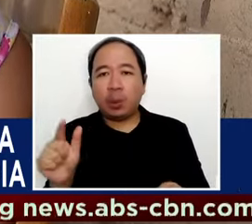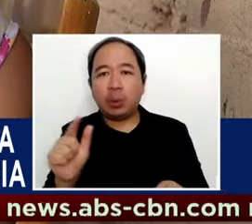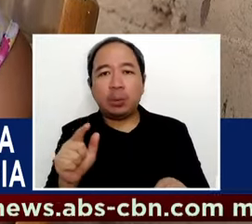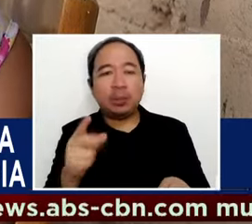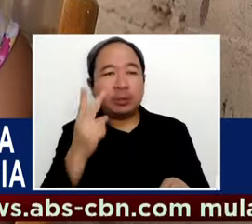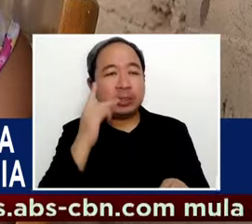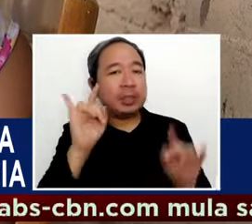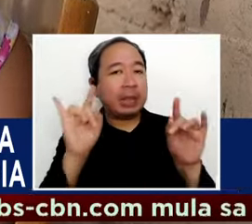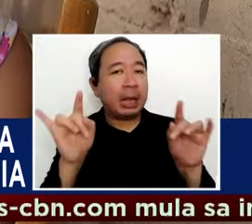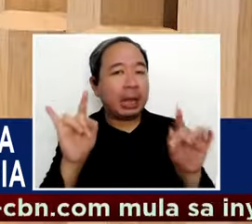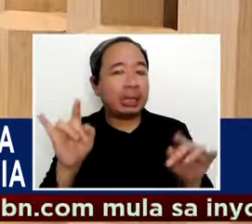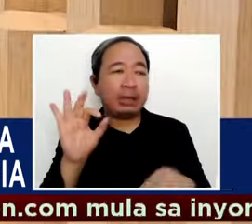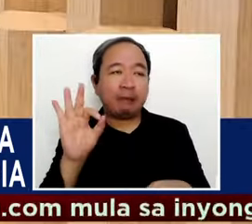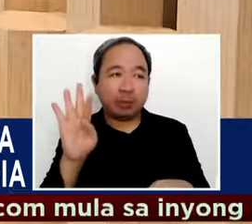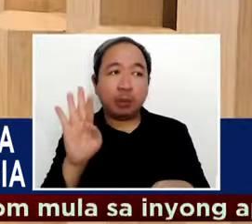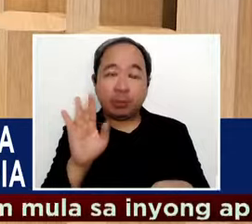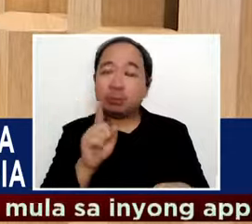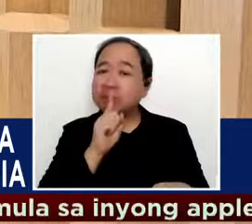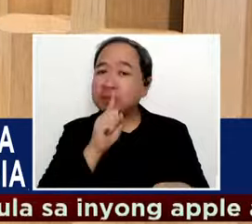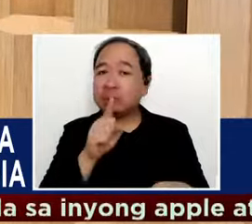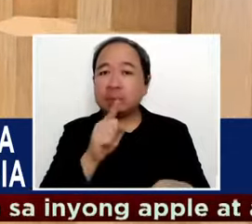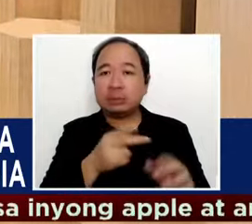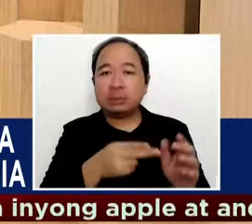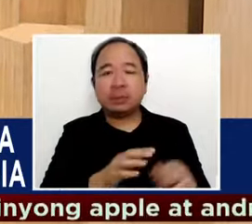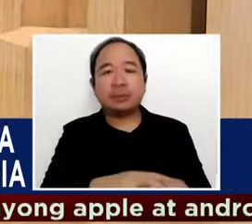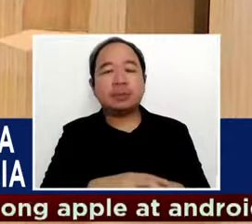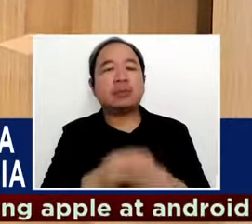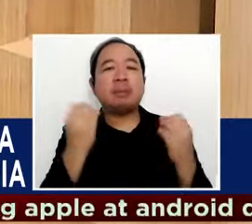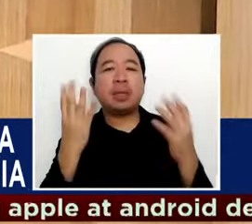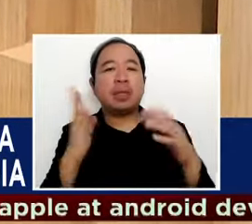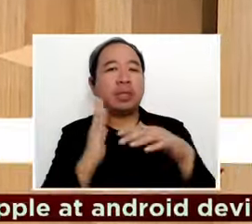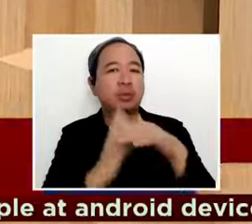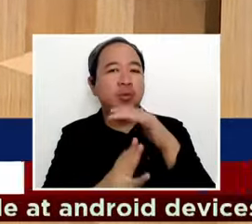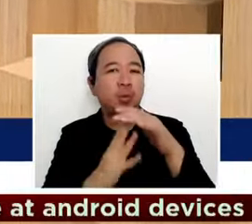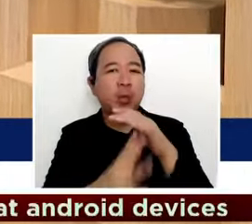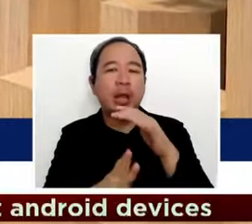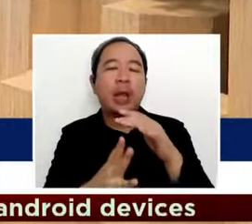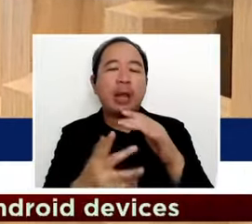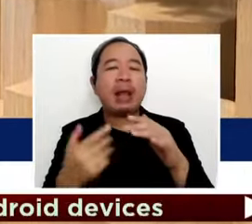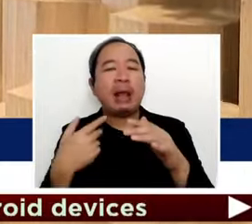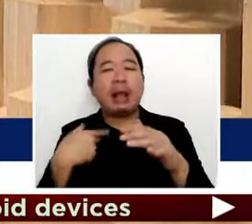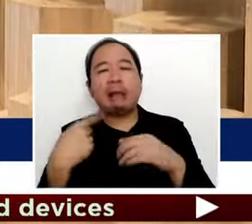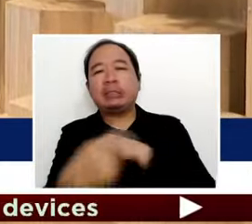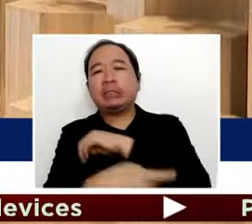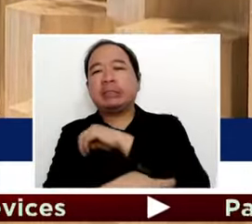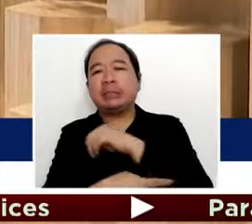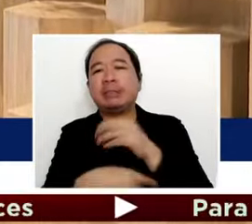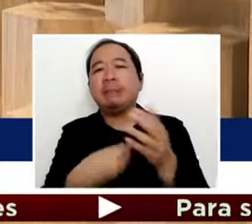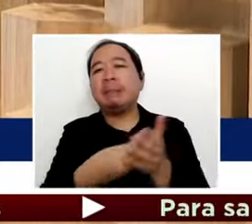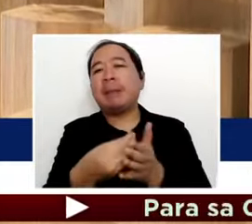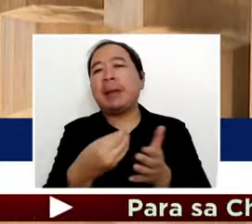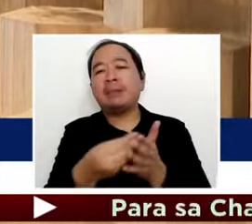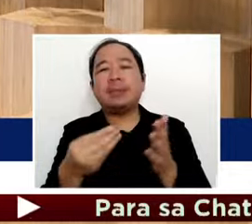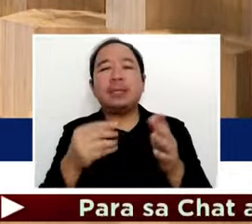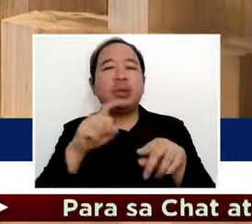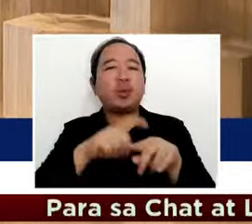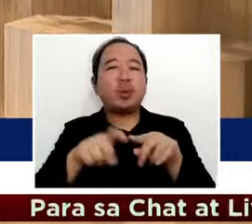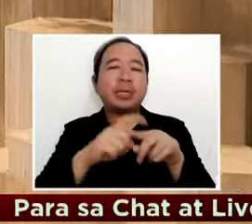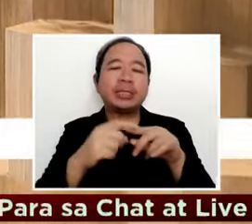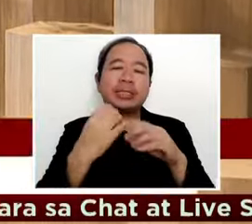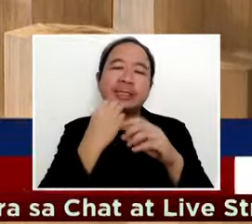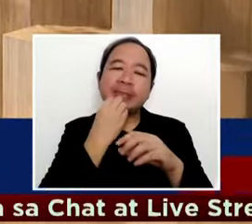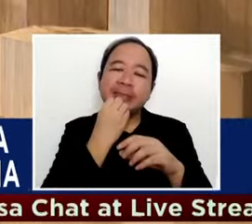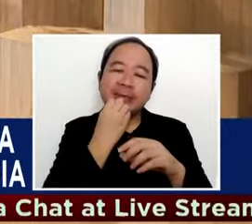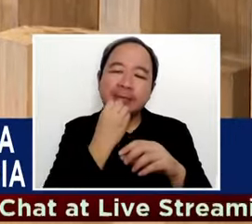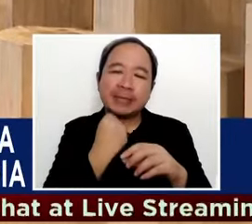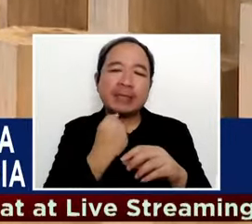sa Facebook is totoo. Maraming consumer ang nahihikayat na bumili ng energy-saving device dahil sa naglipa ng fake news